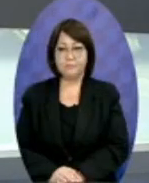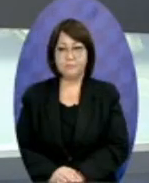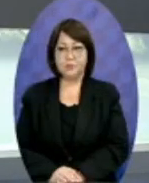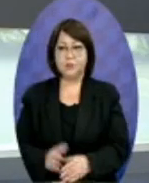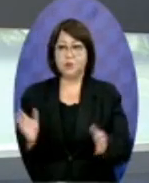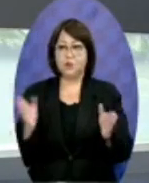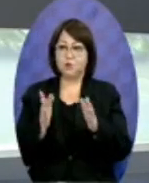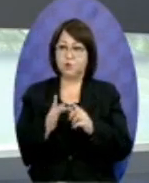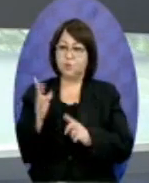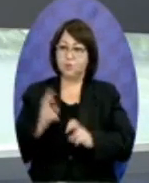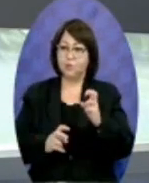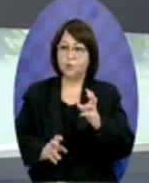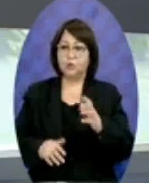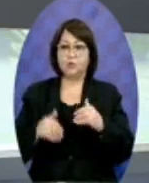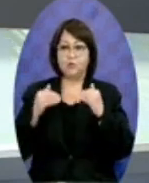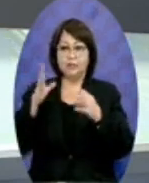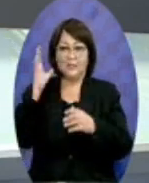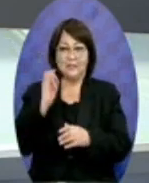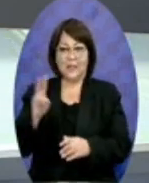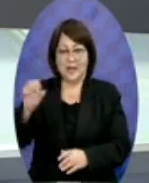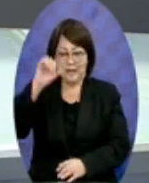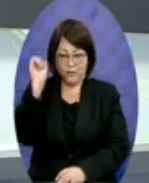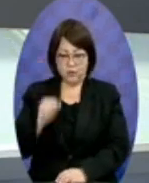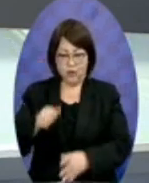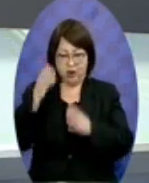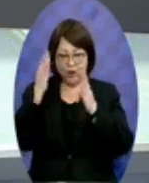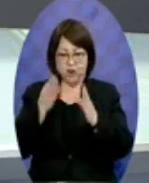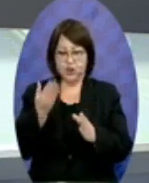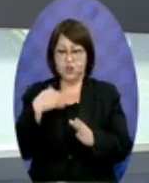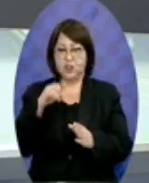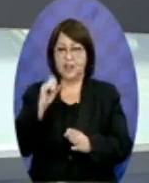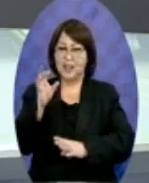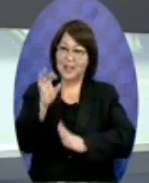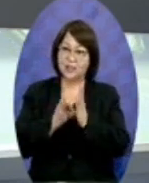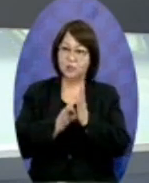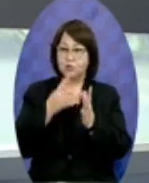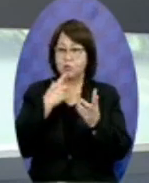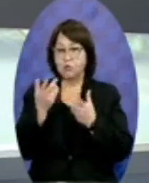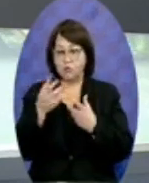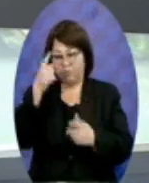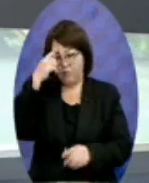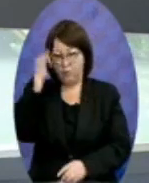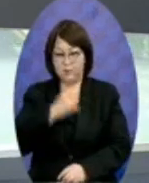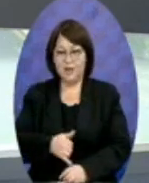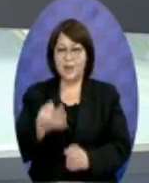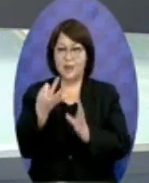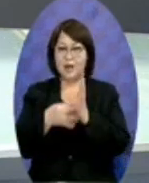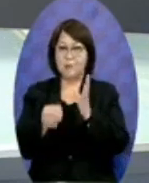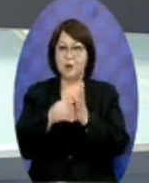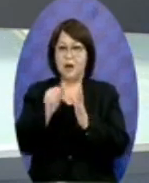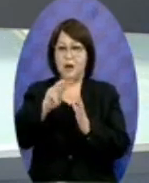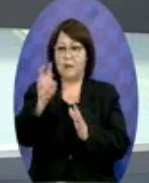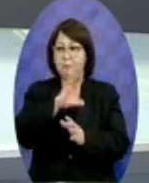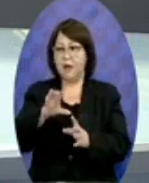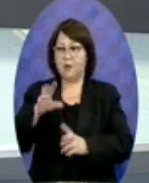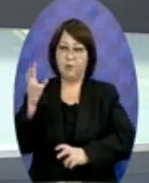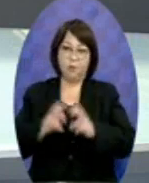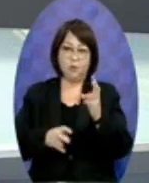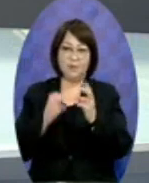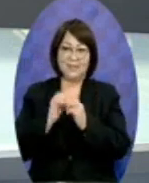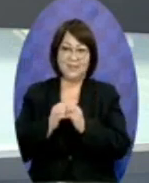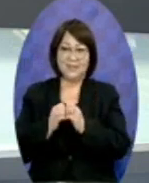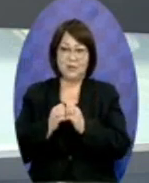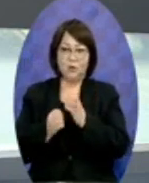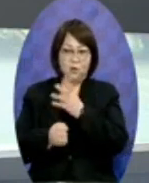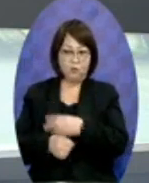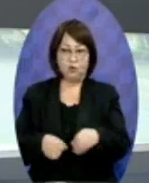Жижиг дунд үйлдвэрийг хөгжүүлэх сангийн асуудалва шийдэл нэртэй хэлэлцүүлэг өнөөдөр боллоо. Манай улсад 80,000 орчим аж ахуй нэгж үйлдвэрлэл явуулдаг. Тэдний